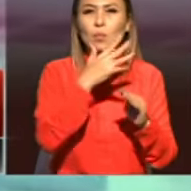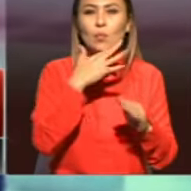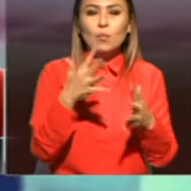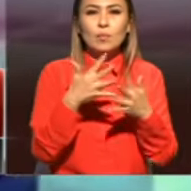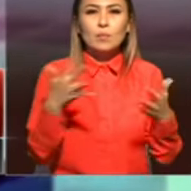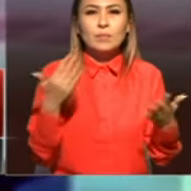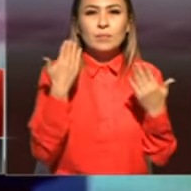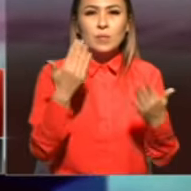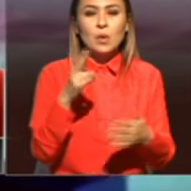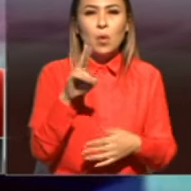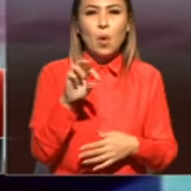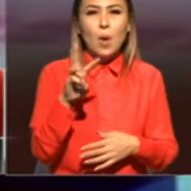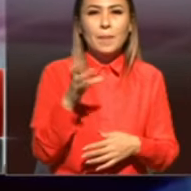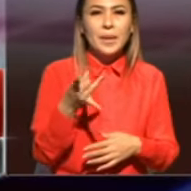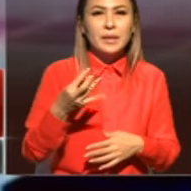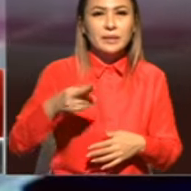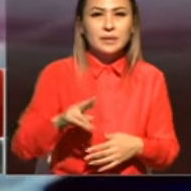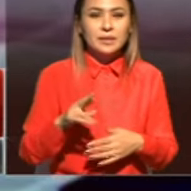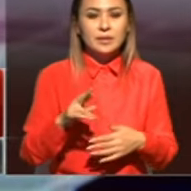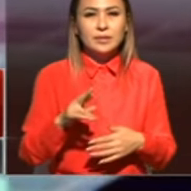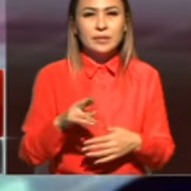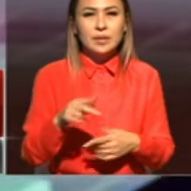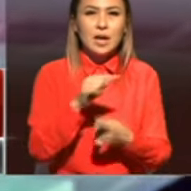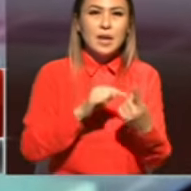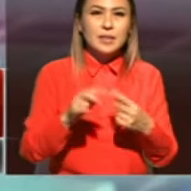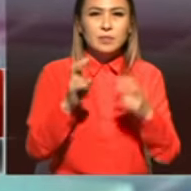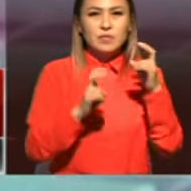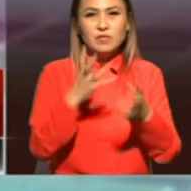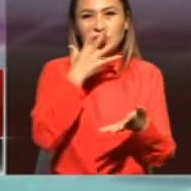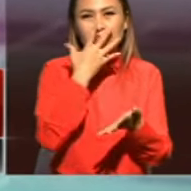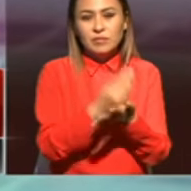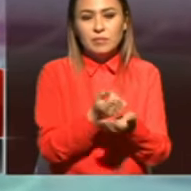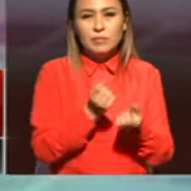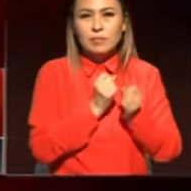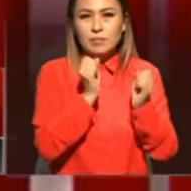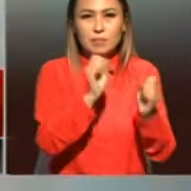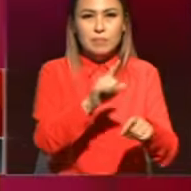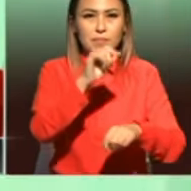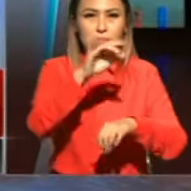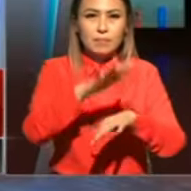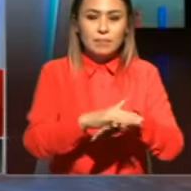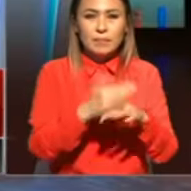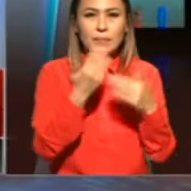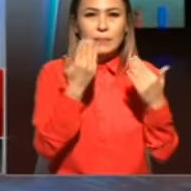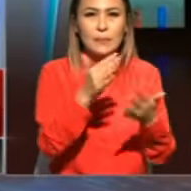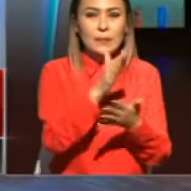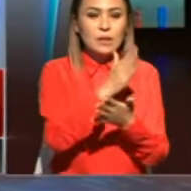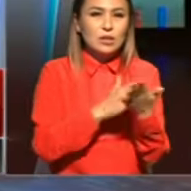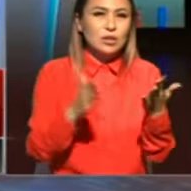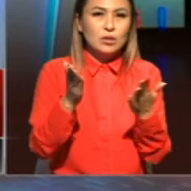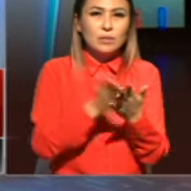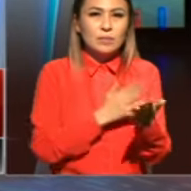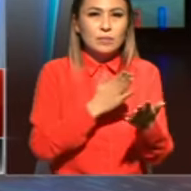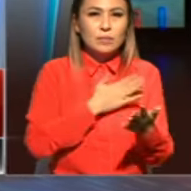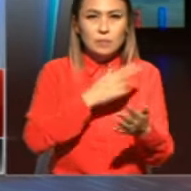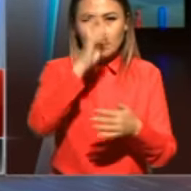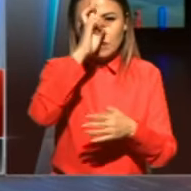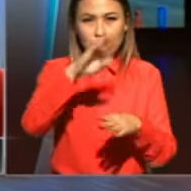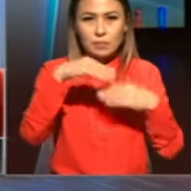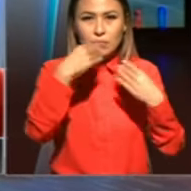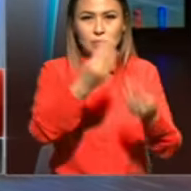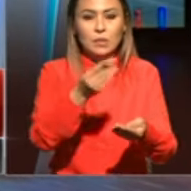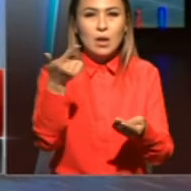ана коммерциялық дейіледі. Сол жаңа кәсіпорындардың өздері, банктың өздері, оған ешқандай біздің бюджеттен кепілдік